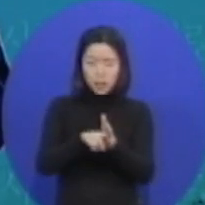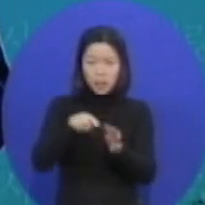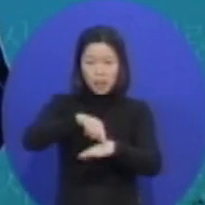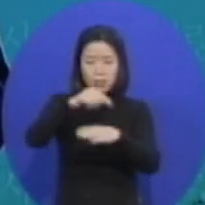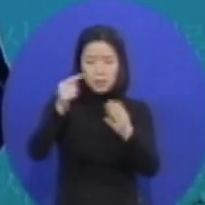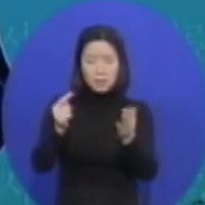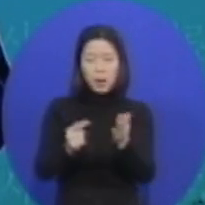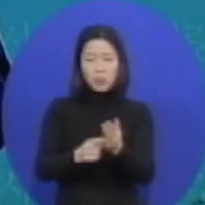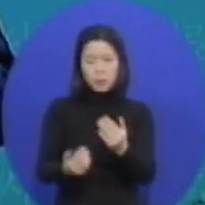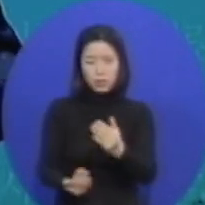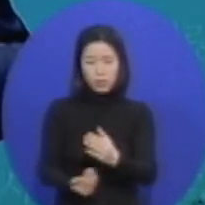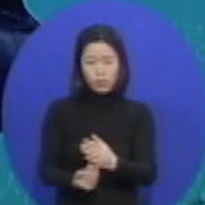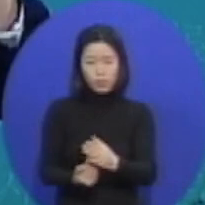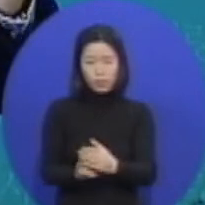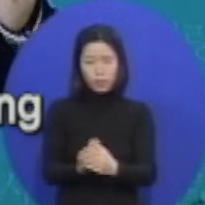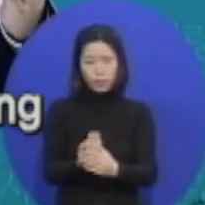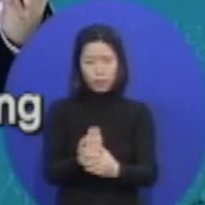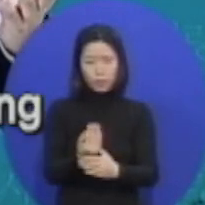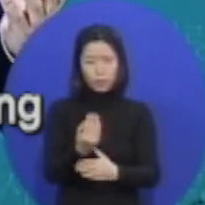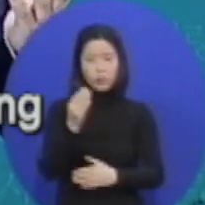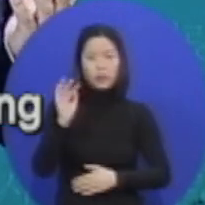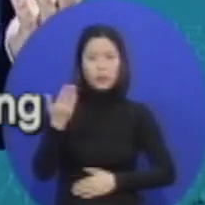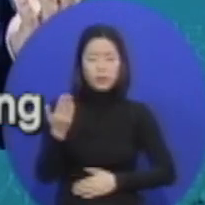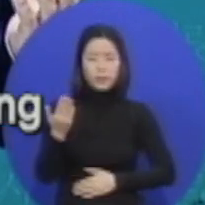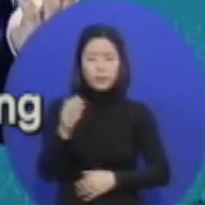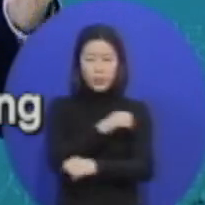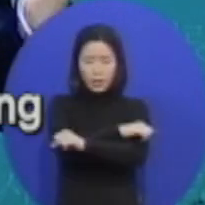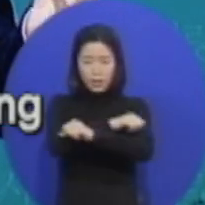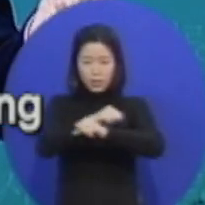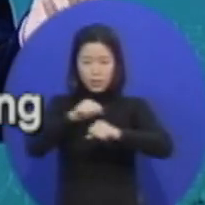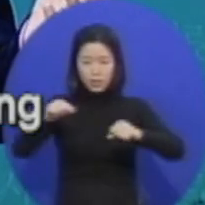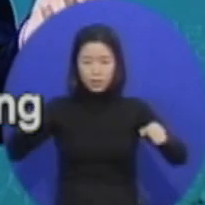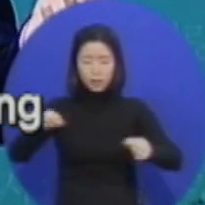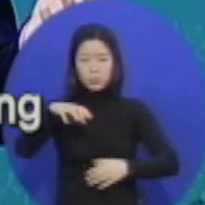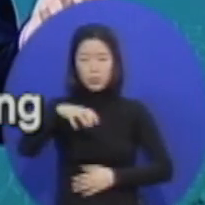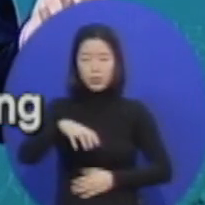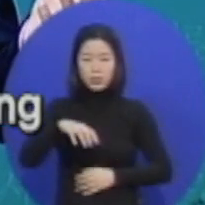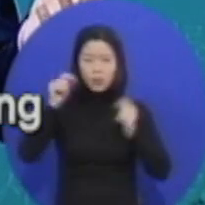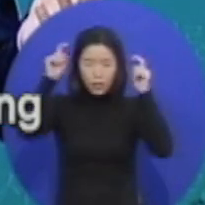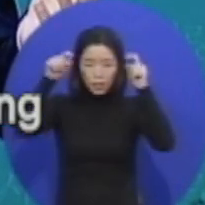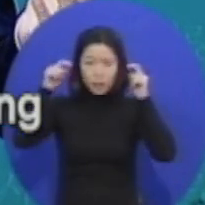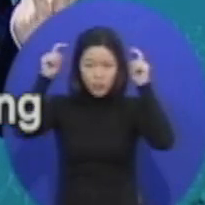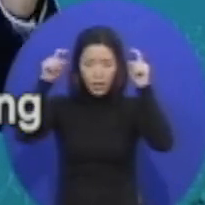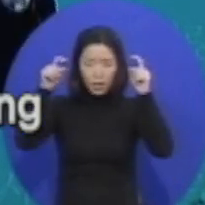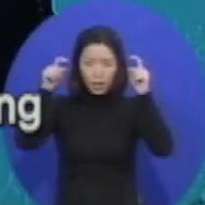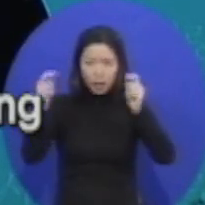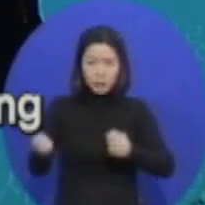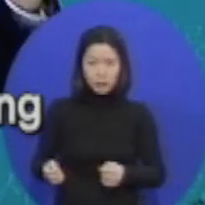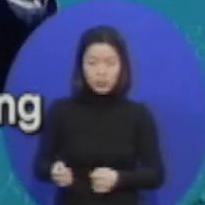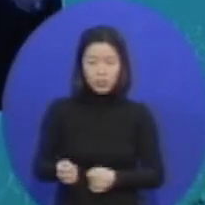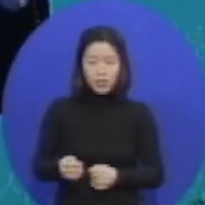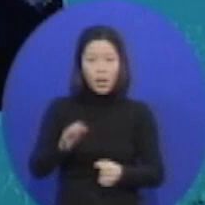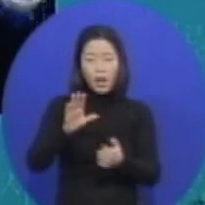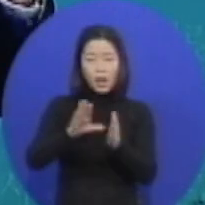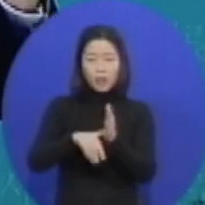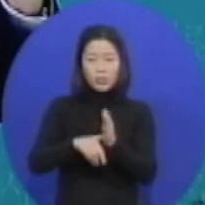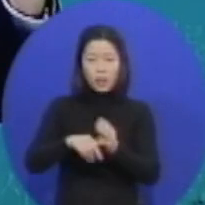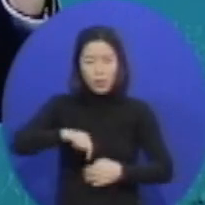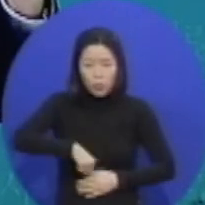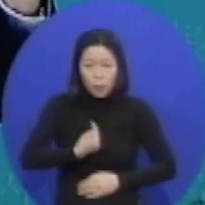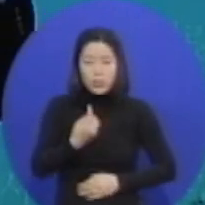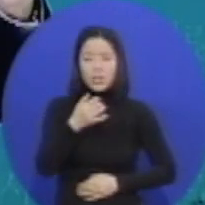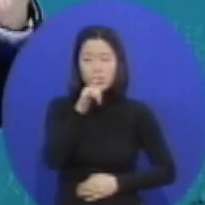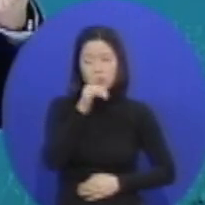일어나는 거예요 다윗은 들판에서 양 칠 때 늘 혼자 있었어요 그러나 항상 하나님이 같이